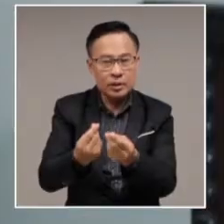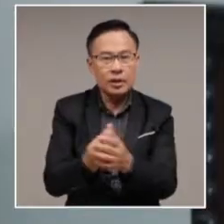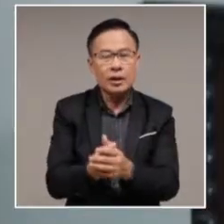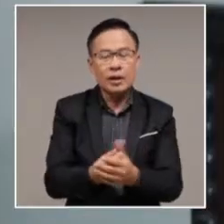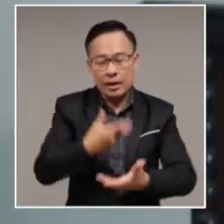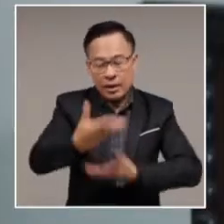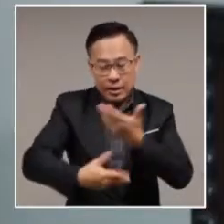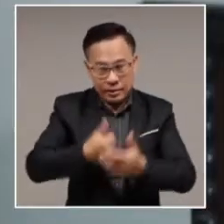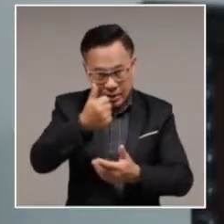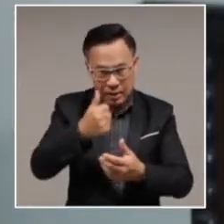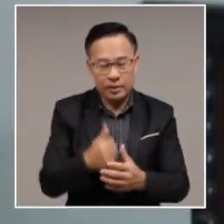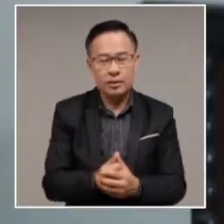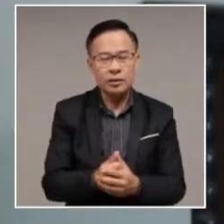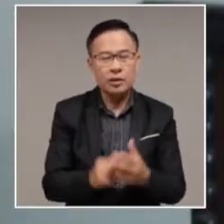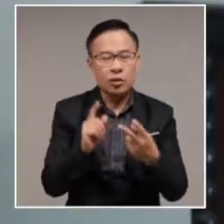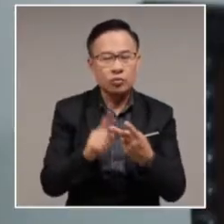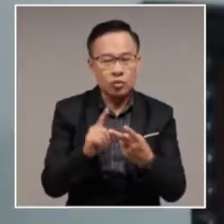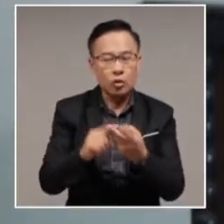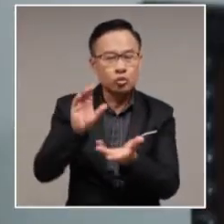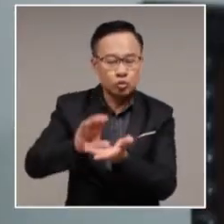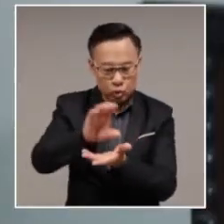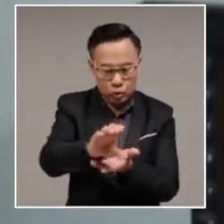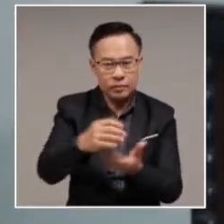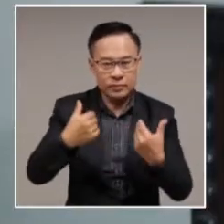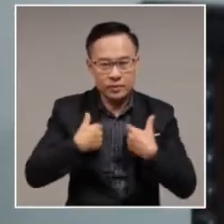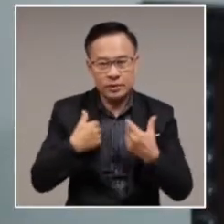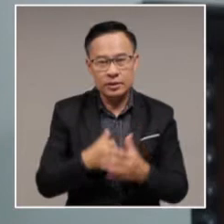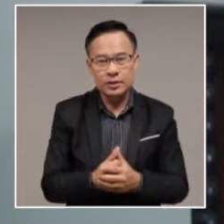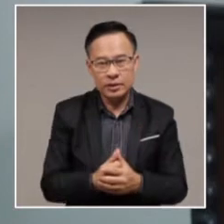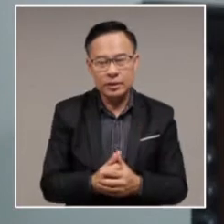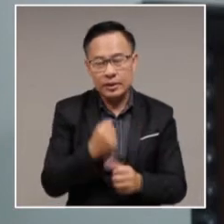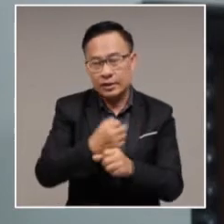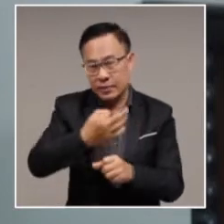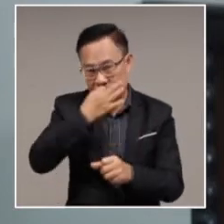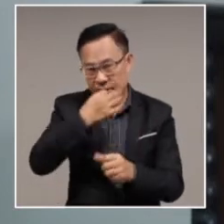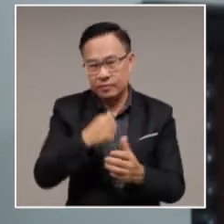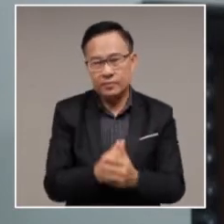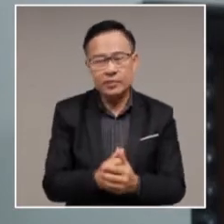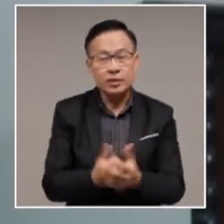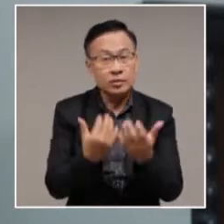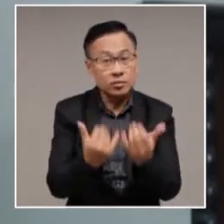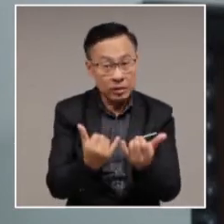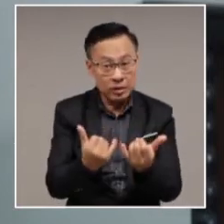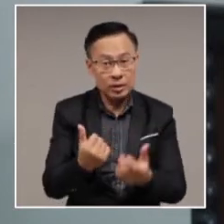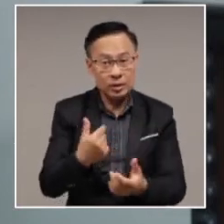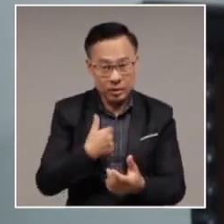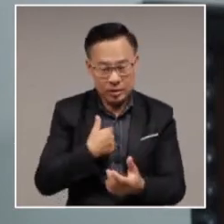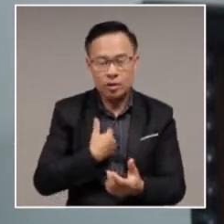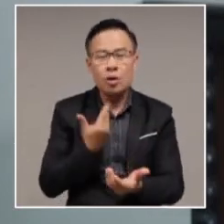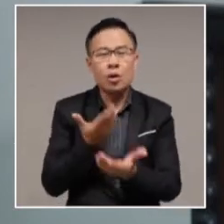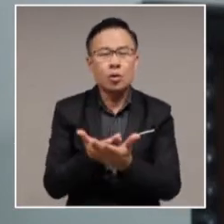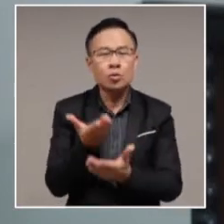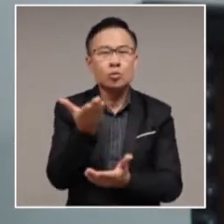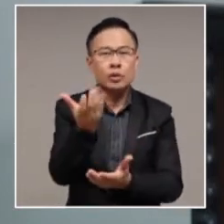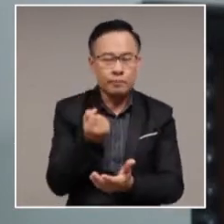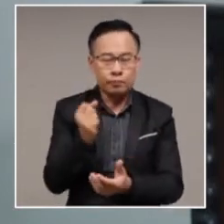ที่ค้าขายคนพิการนะคะแล้วก็การให้ทุนในการประกอบอาชีพซึ่งตอนนี้ห